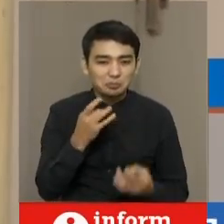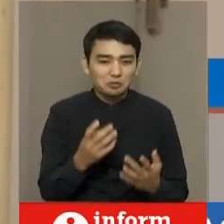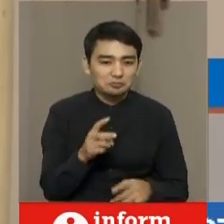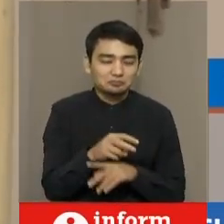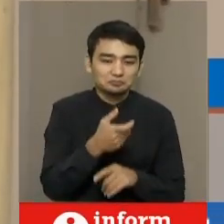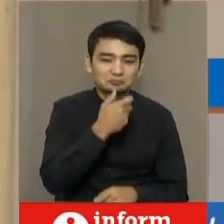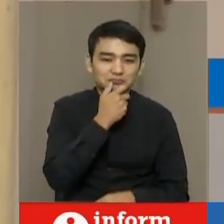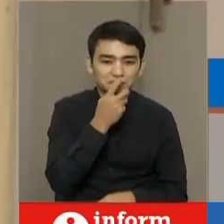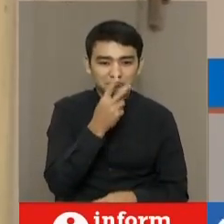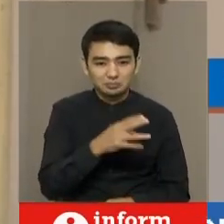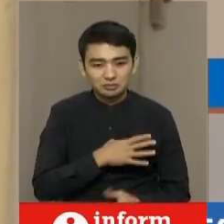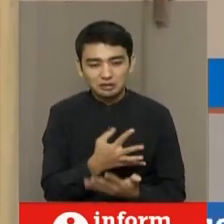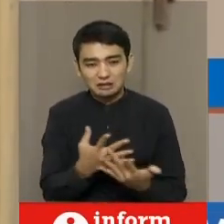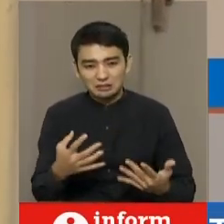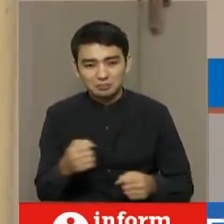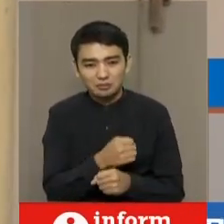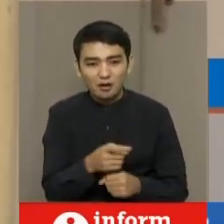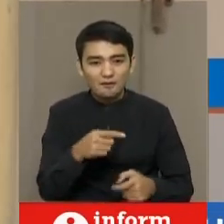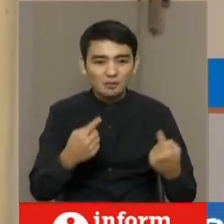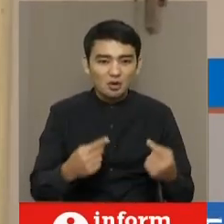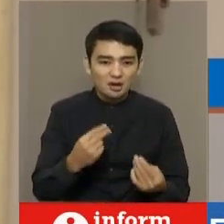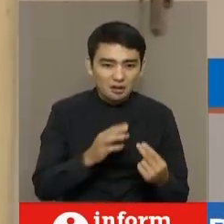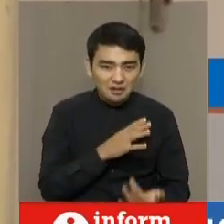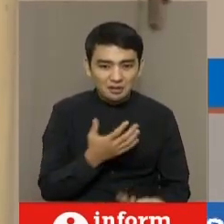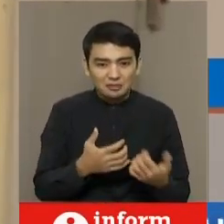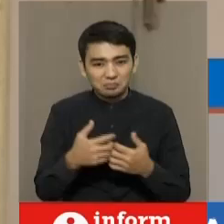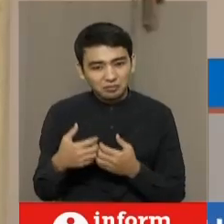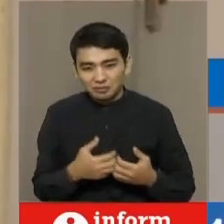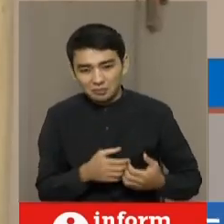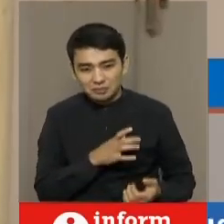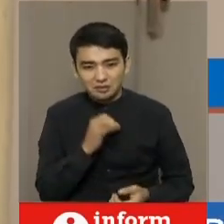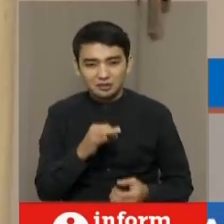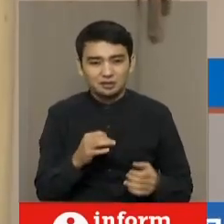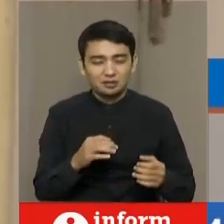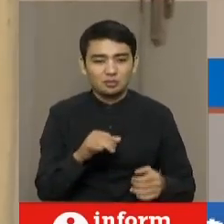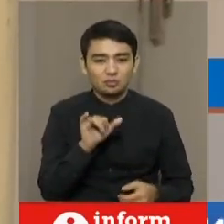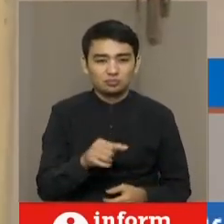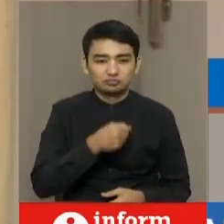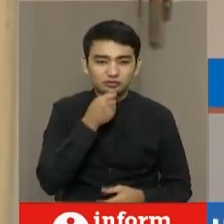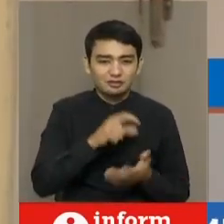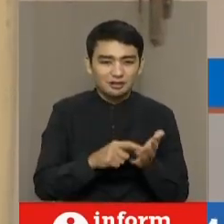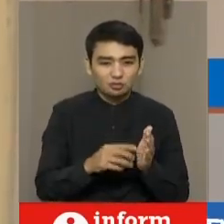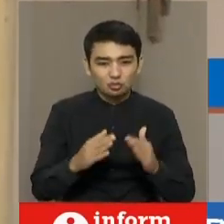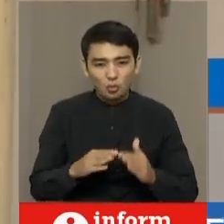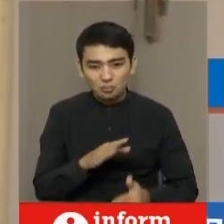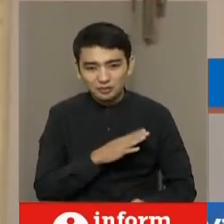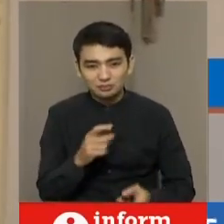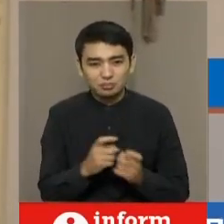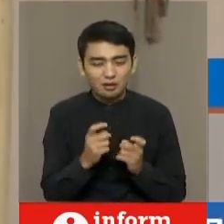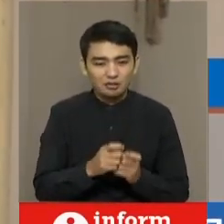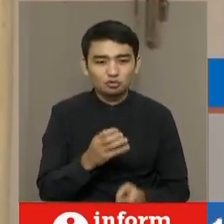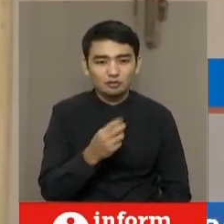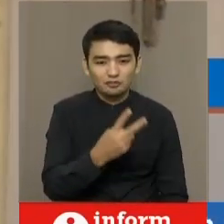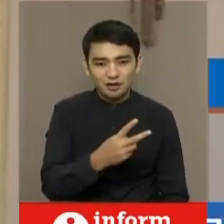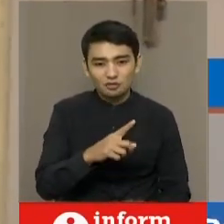есть несколько версий драки. Они играли в футбол и что-то не поделили. Были в доме у старшеклассников, и начался конфликт, а также 2 школьника